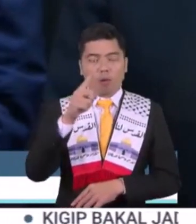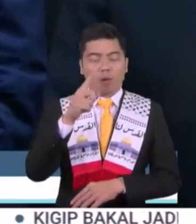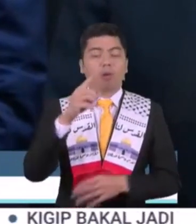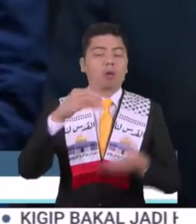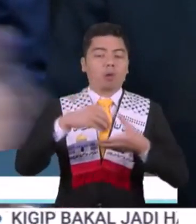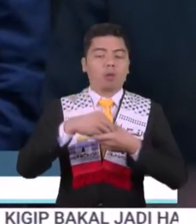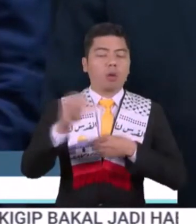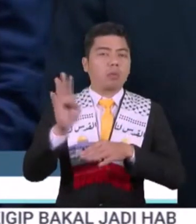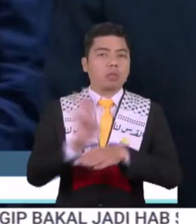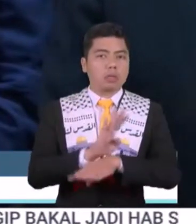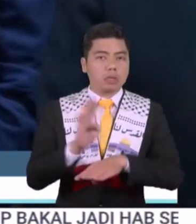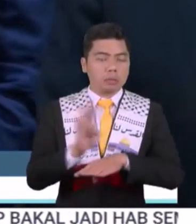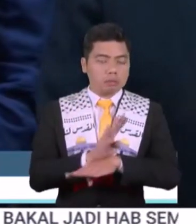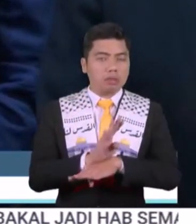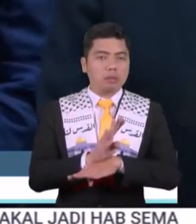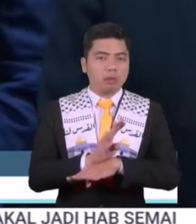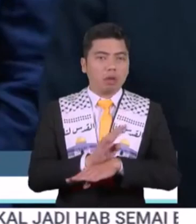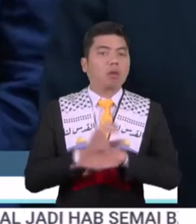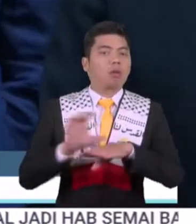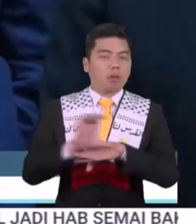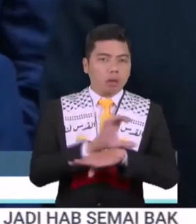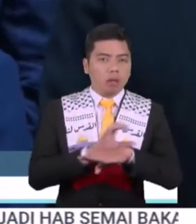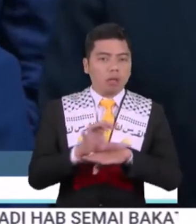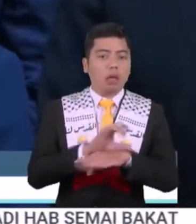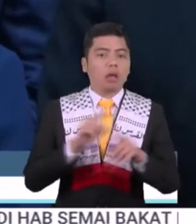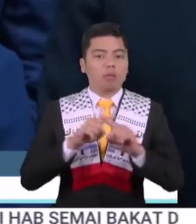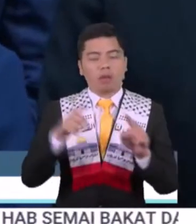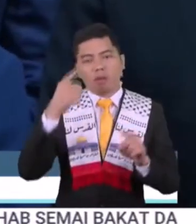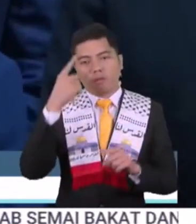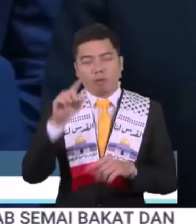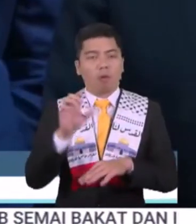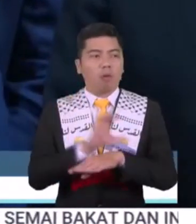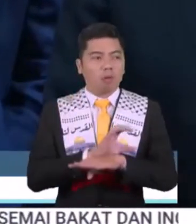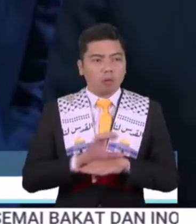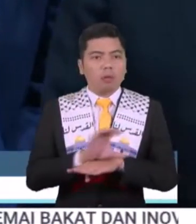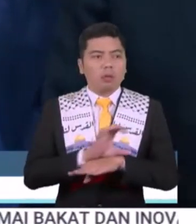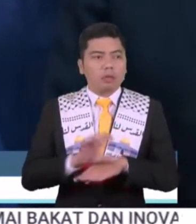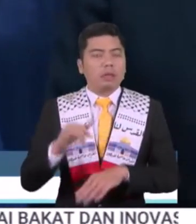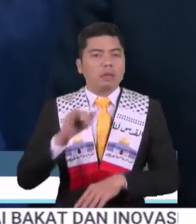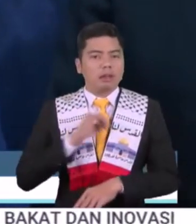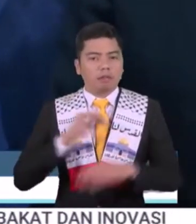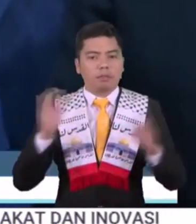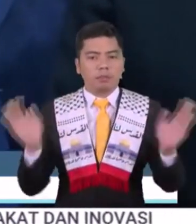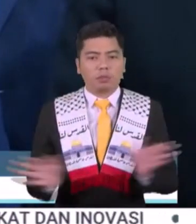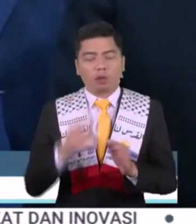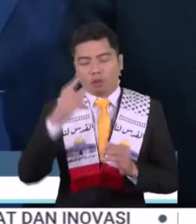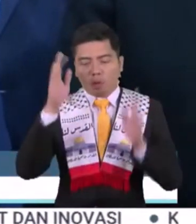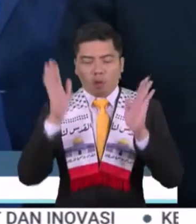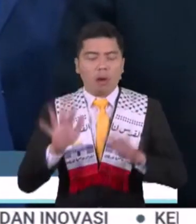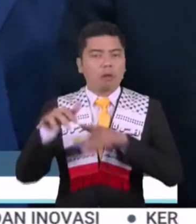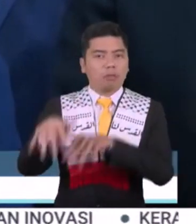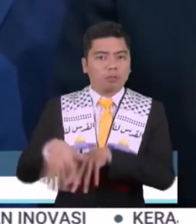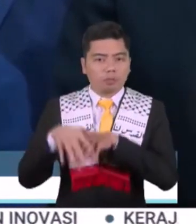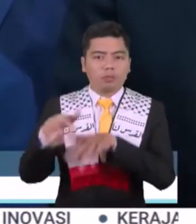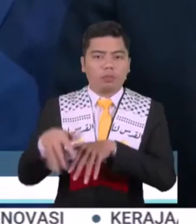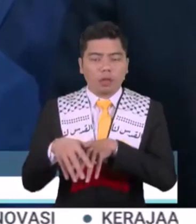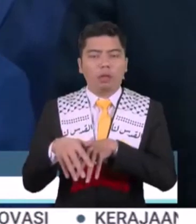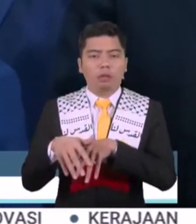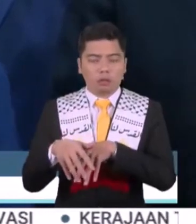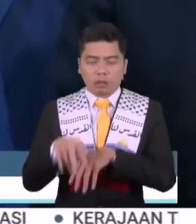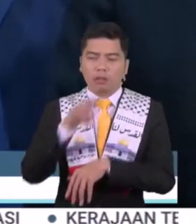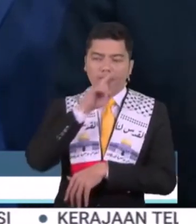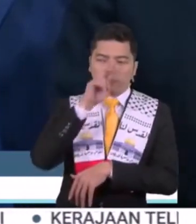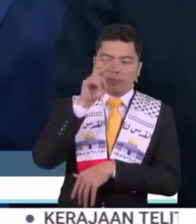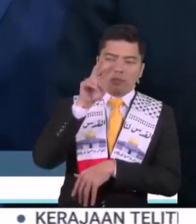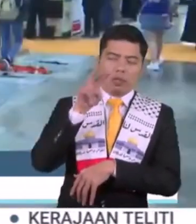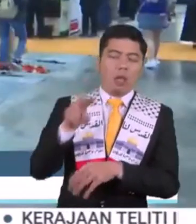Cuma masalah dia untuk upstream, untuk penanaman kokoh, saya amat menggalakkan ini pekebun-pekebun tengok baliklah